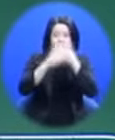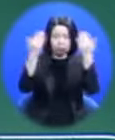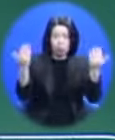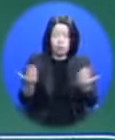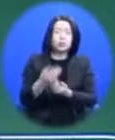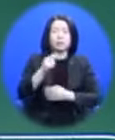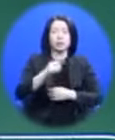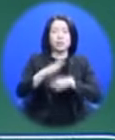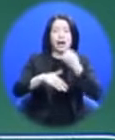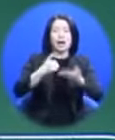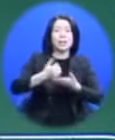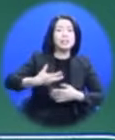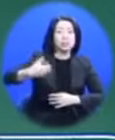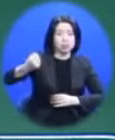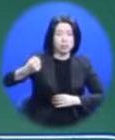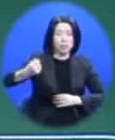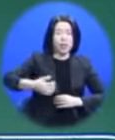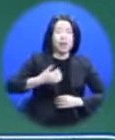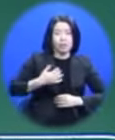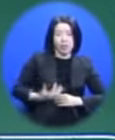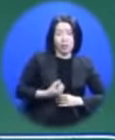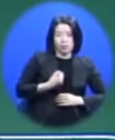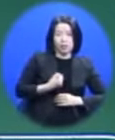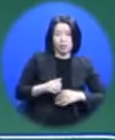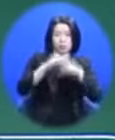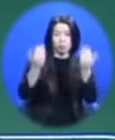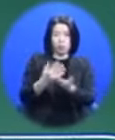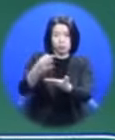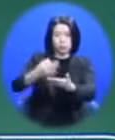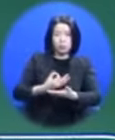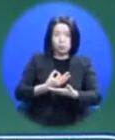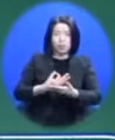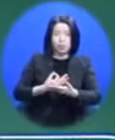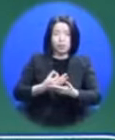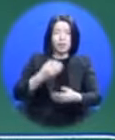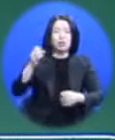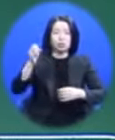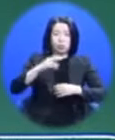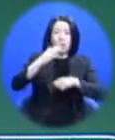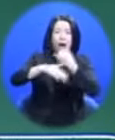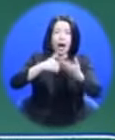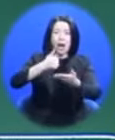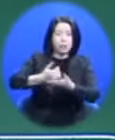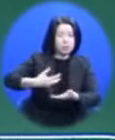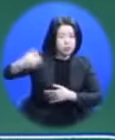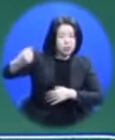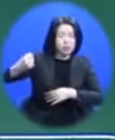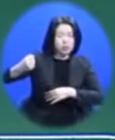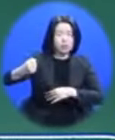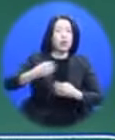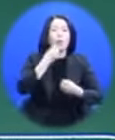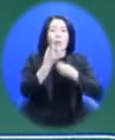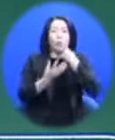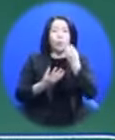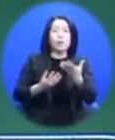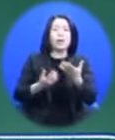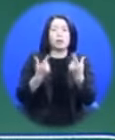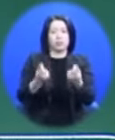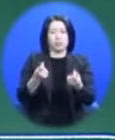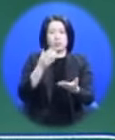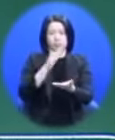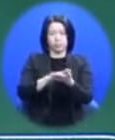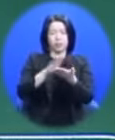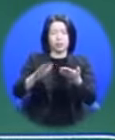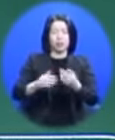것입니다. 내가 갖게 되는 내가 얻게 되는 모든 소득이 하나님의 것입니다 라고 하는 고백입니다.